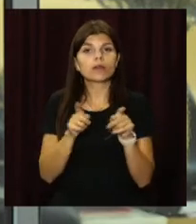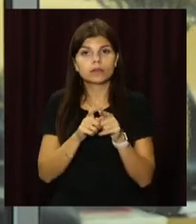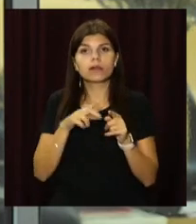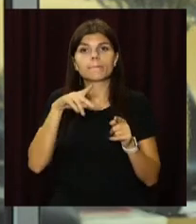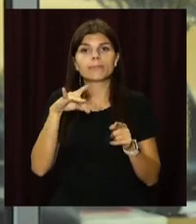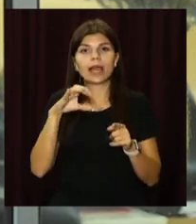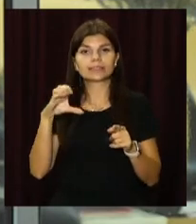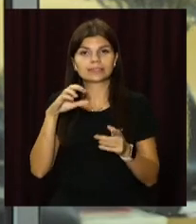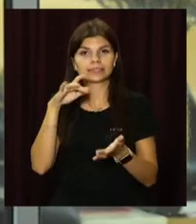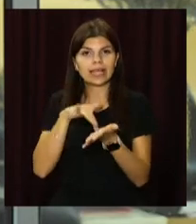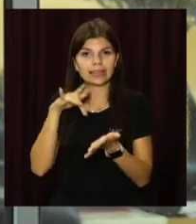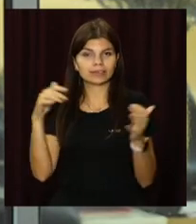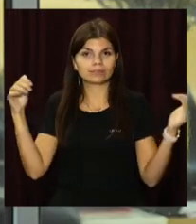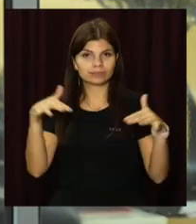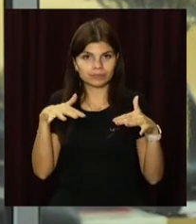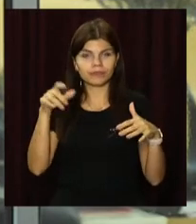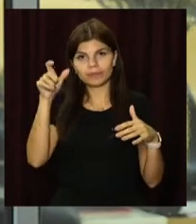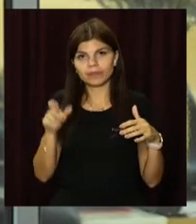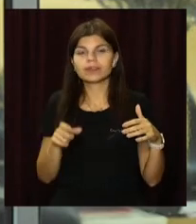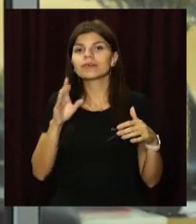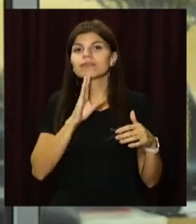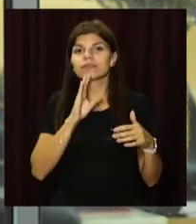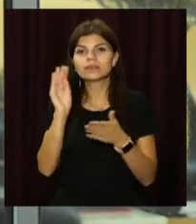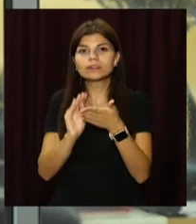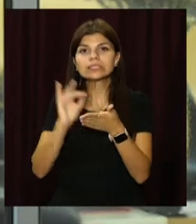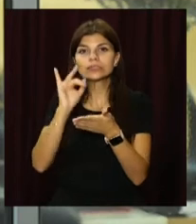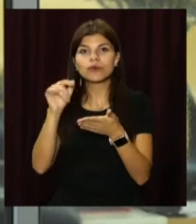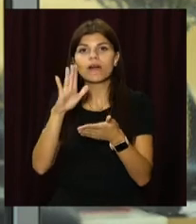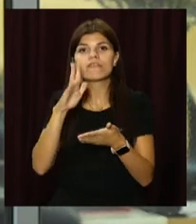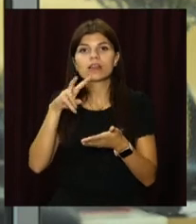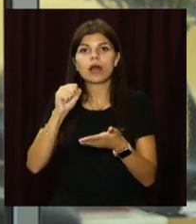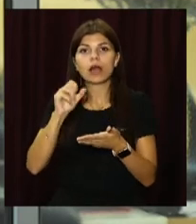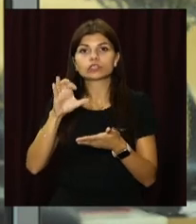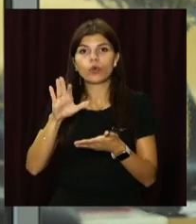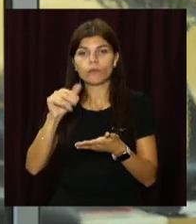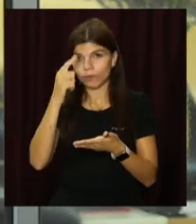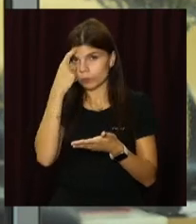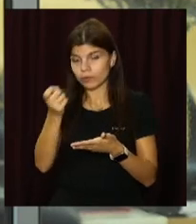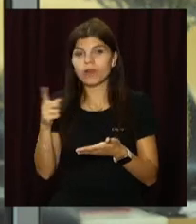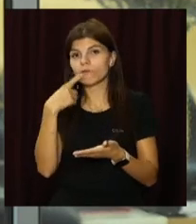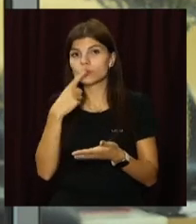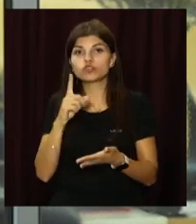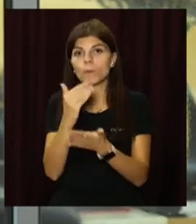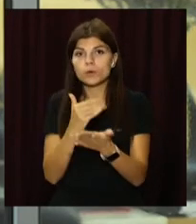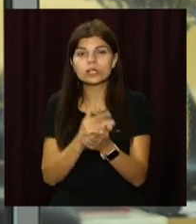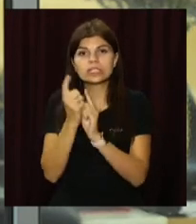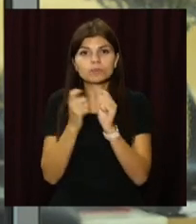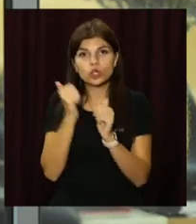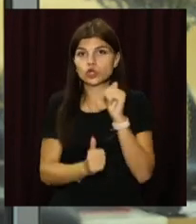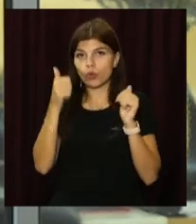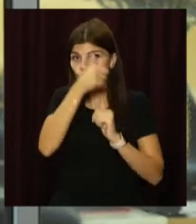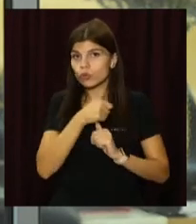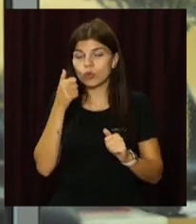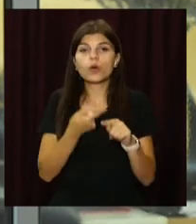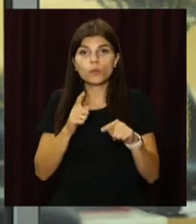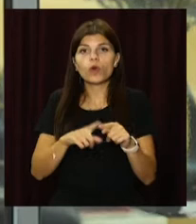прес-центрі відкритого повідомила співавторка підручників з історії Наталія Власова. Вона зазначила, програма змінюється щороку,